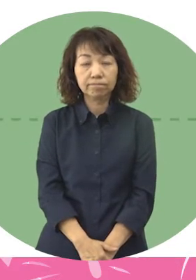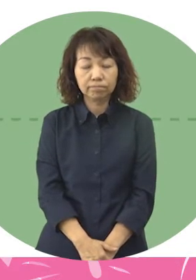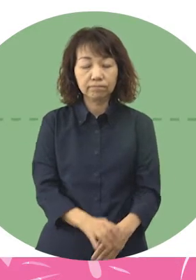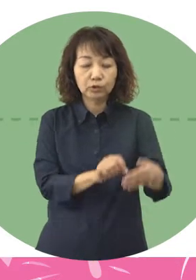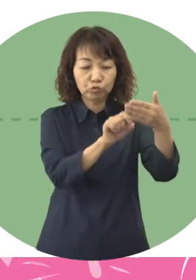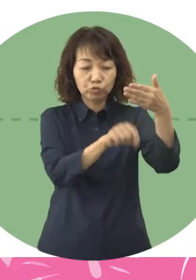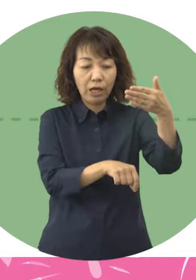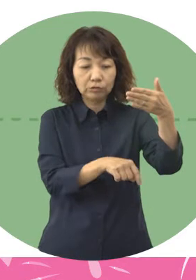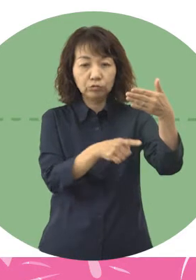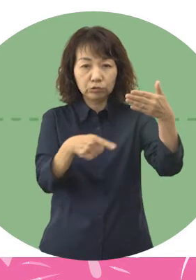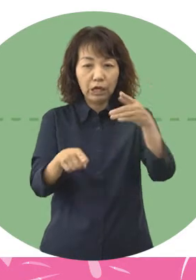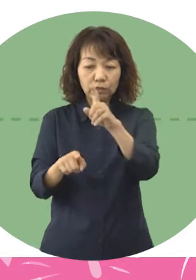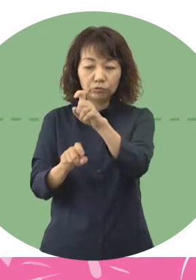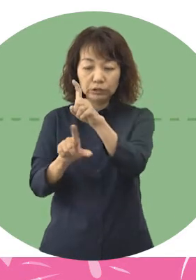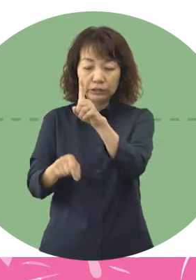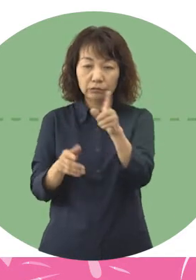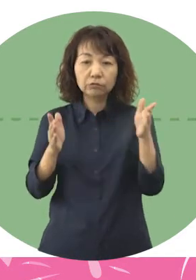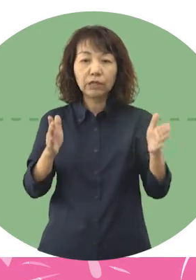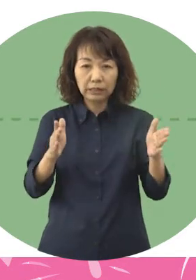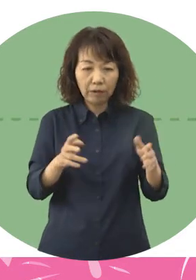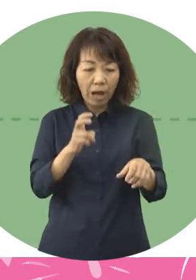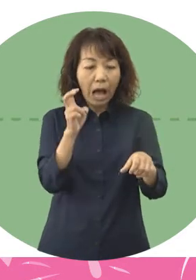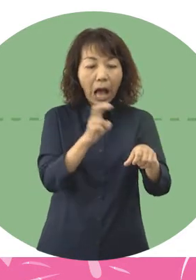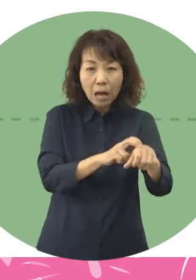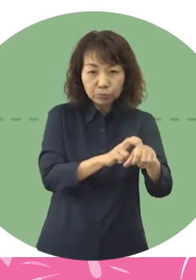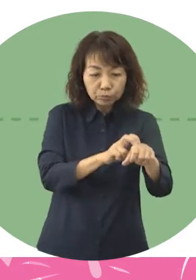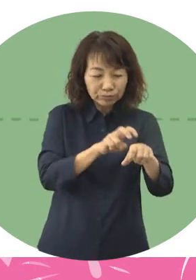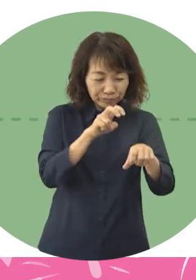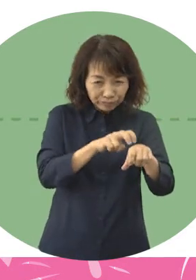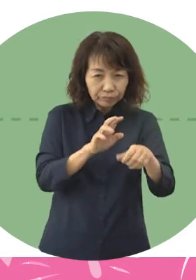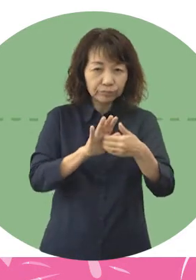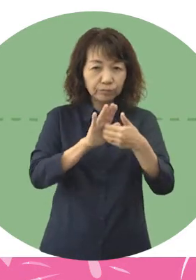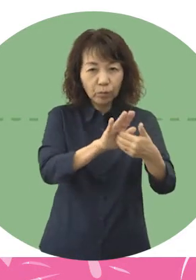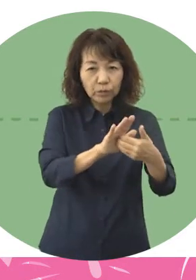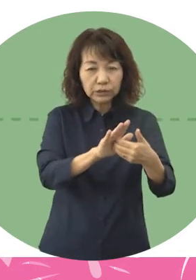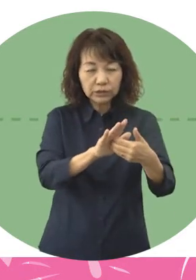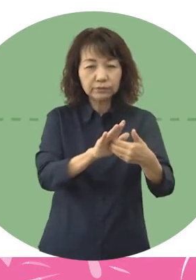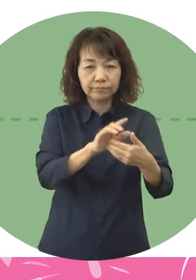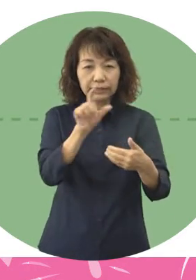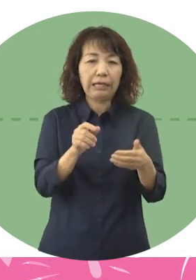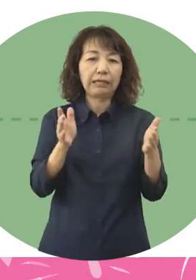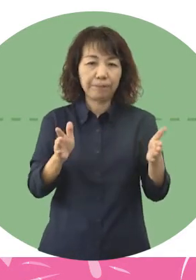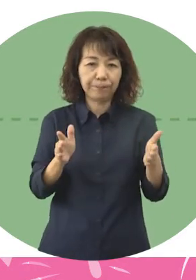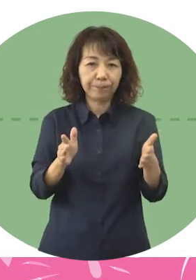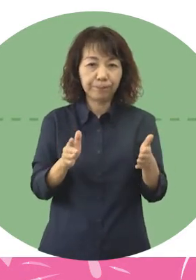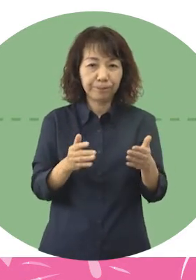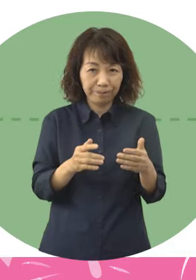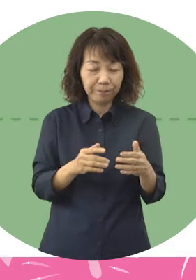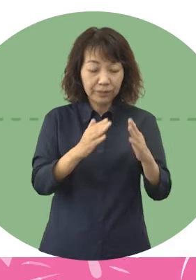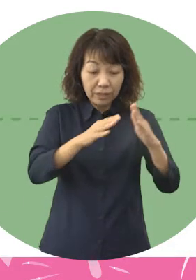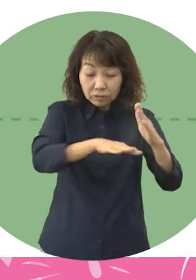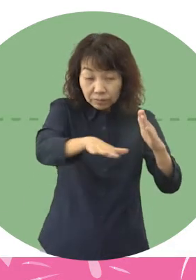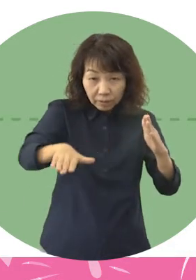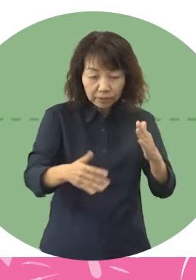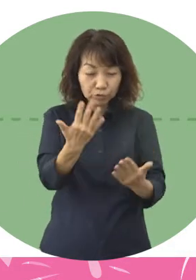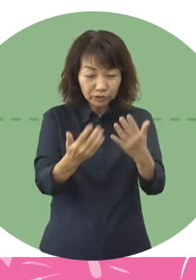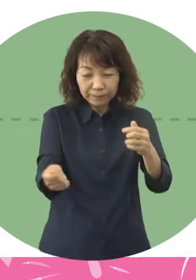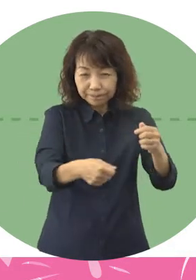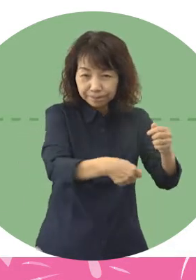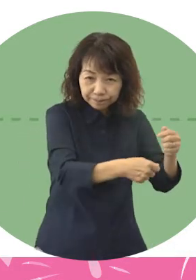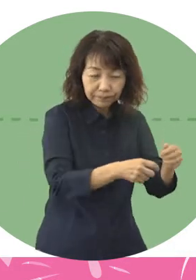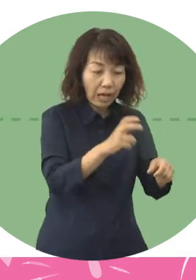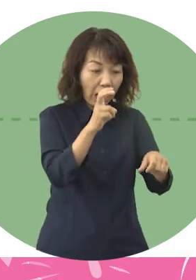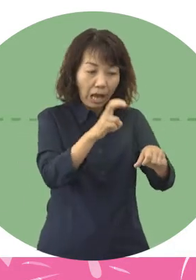9月から11月はハブ交渉防止運動月間です。敷地内の草刈りなどを行い、ハブが生